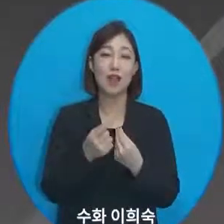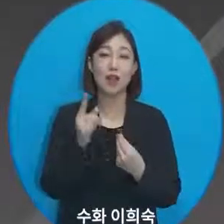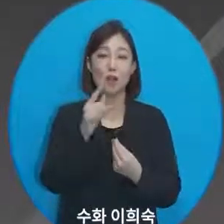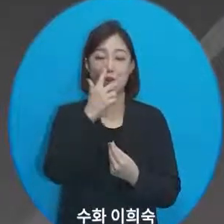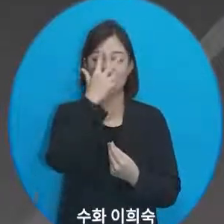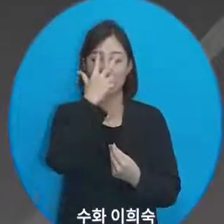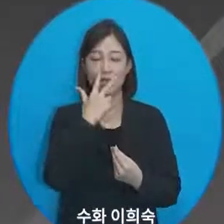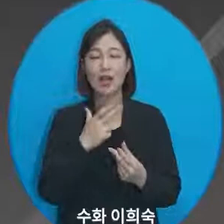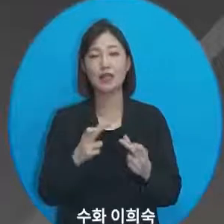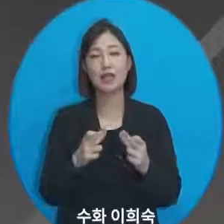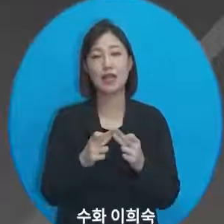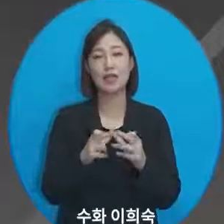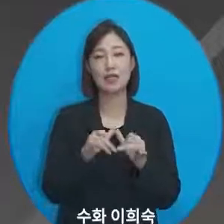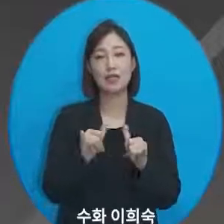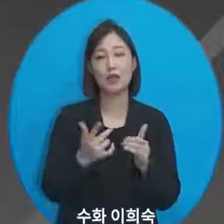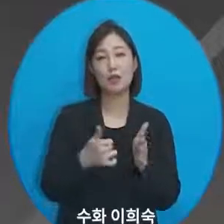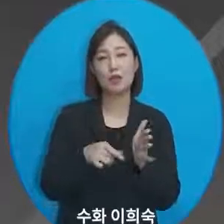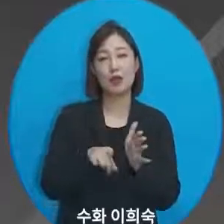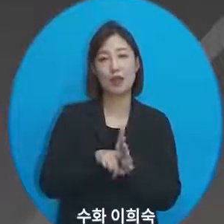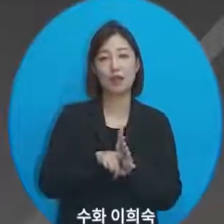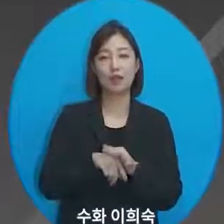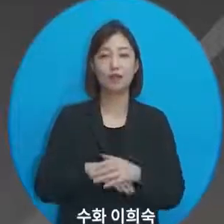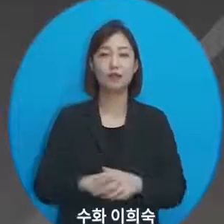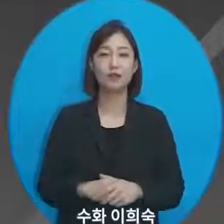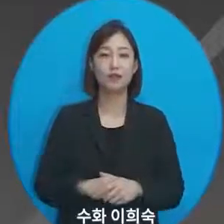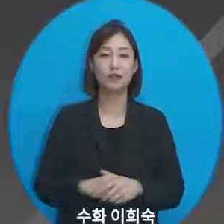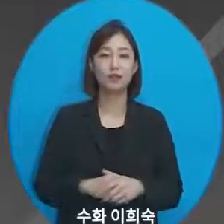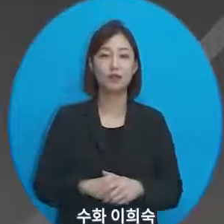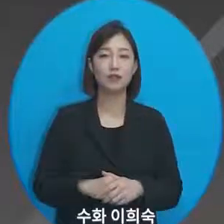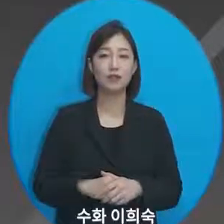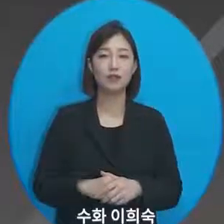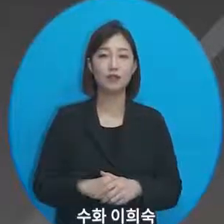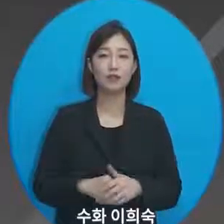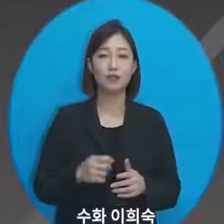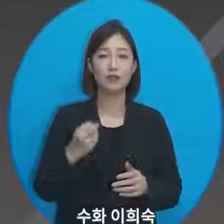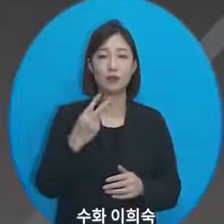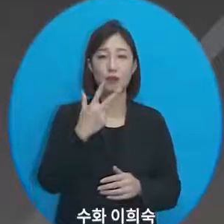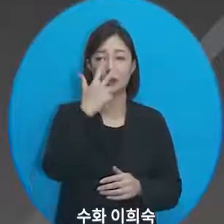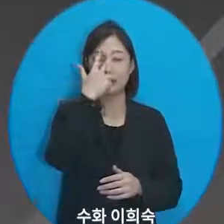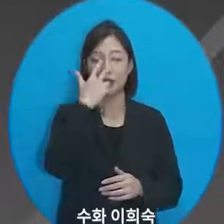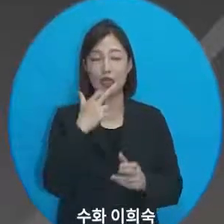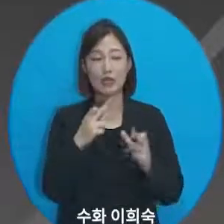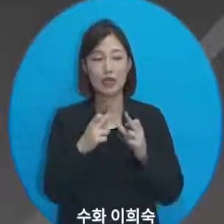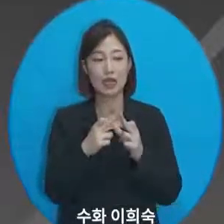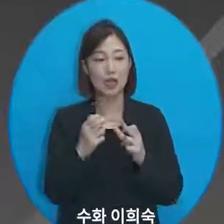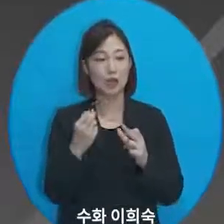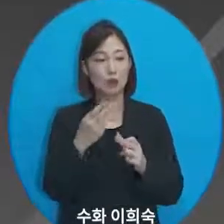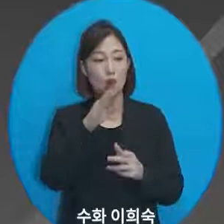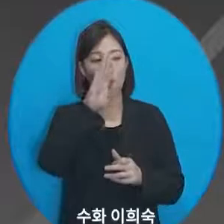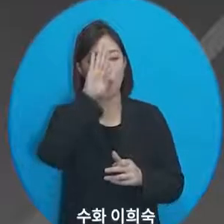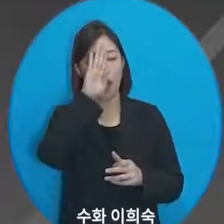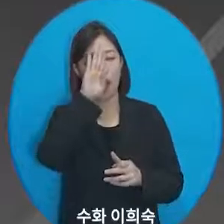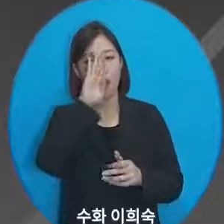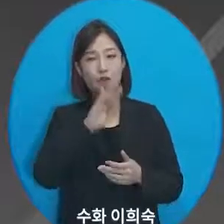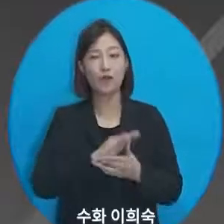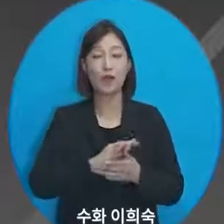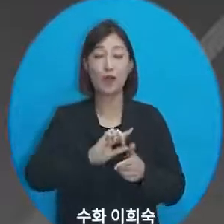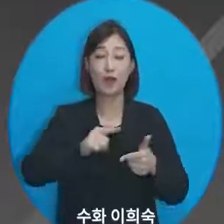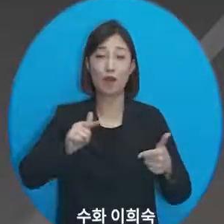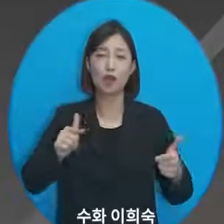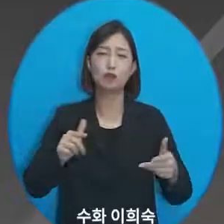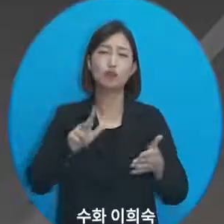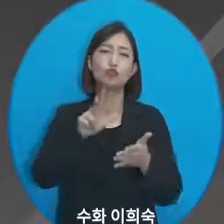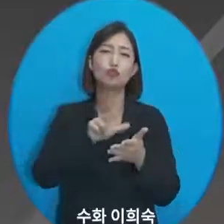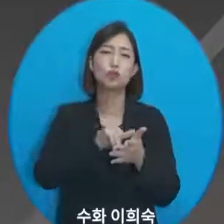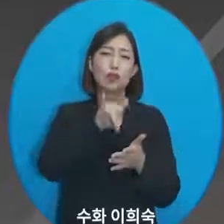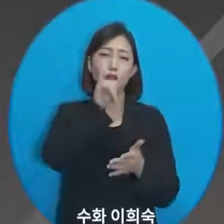있습니다. 그 녹내장, 뭐 여러 가지 그 시각 질병으로 인해서 시각장애가 있는데 그러한 부분을 해결할 수